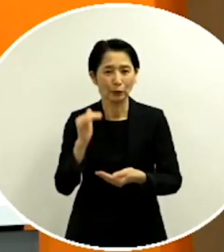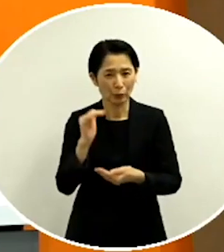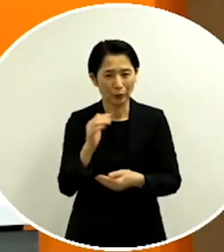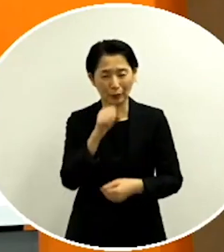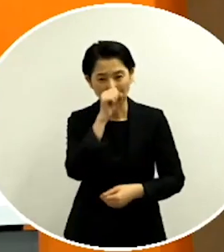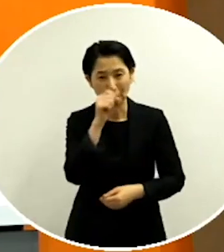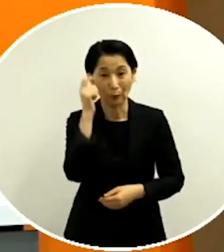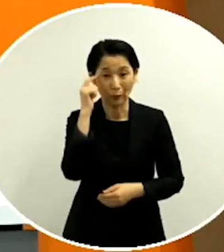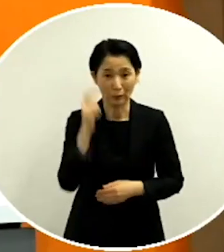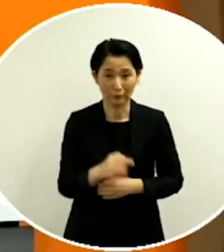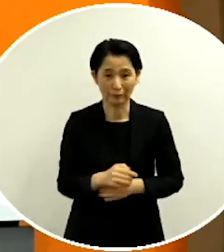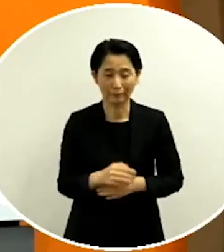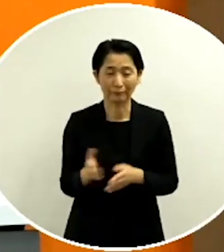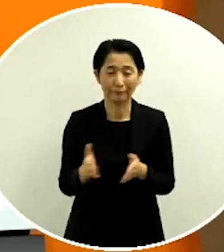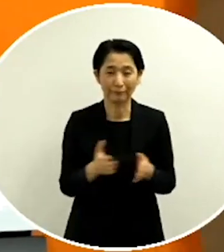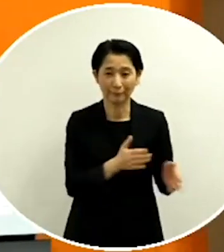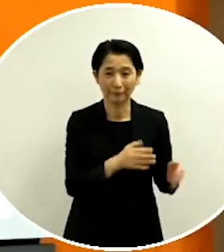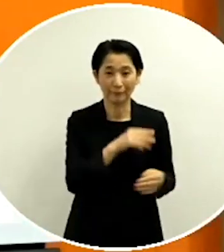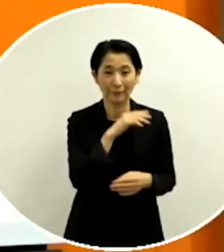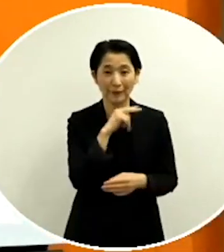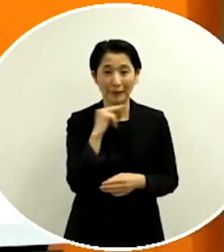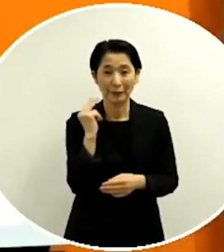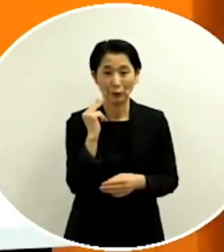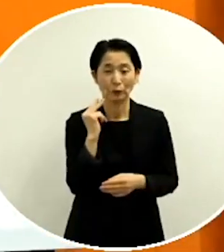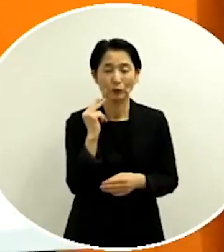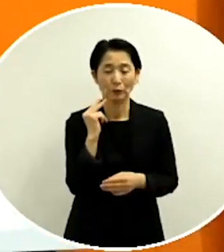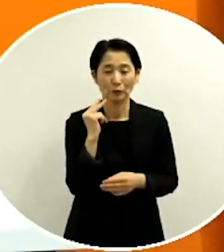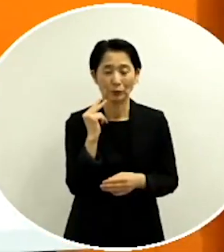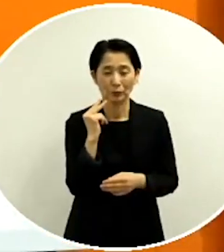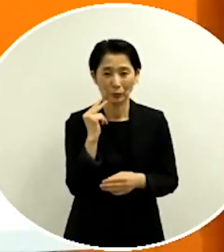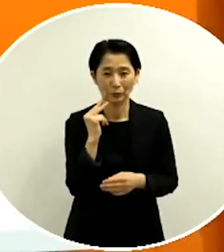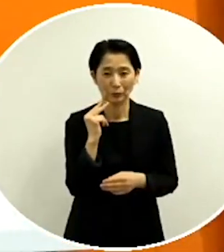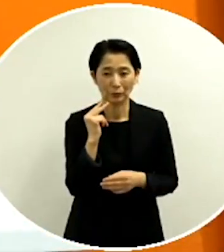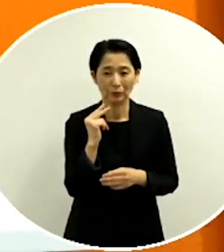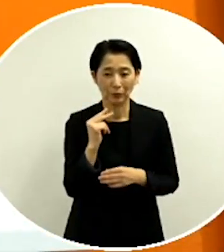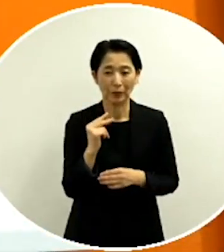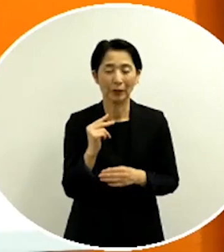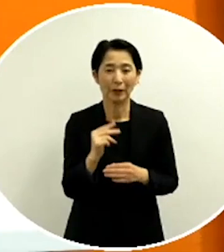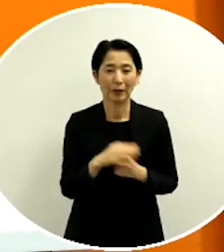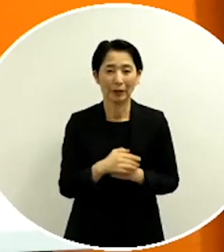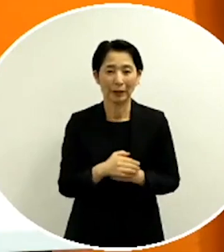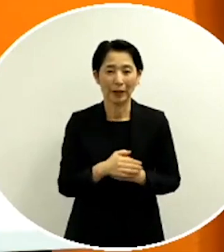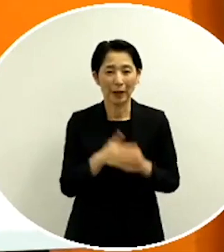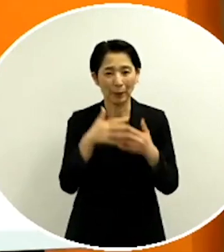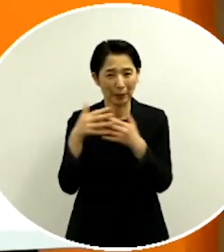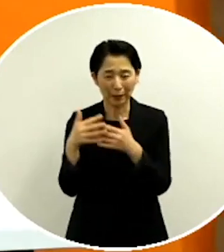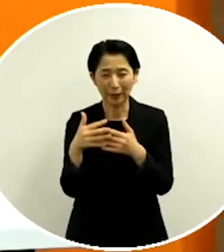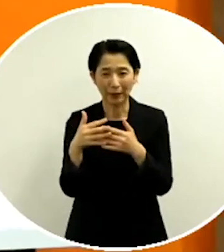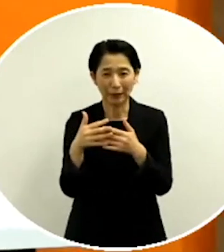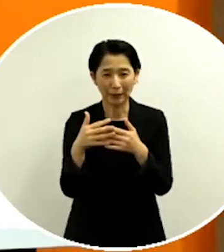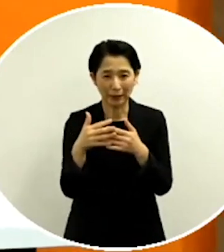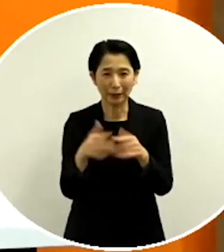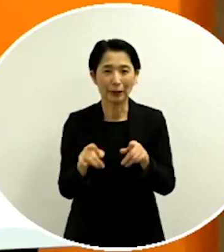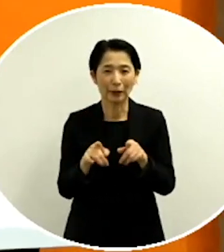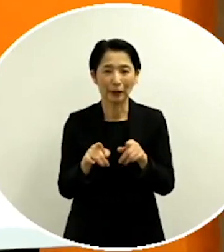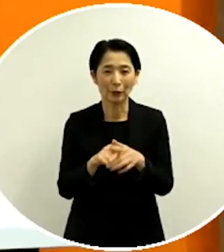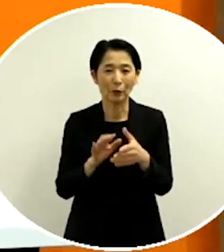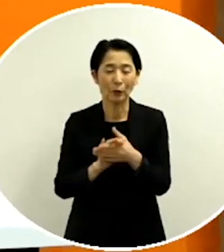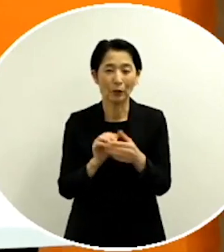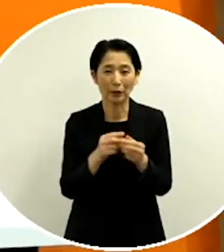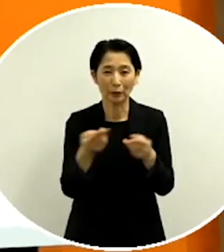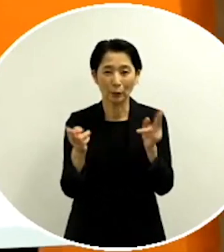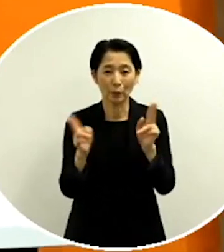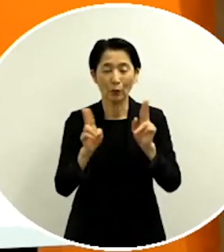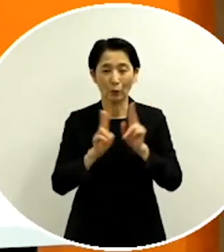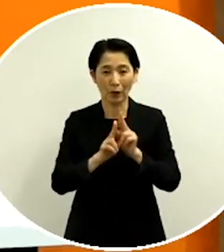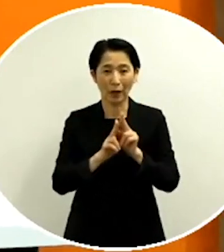例えばイギリスのお酒盗とか労働とアメリカの共和党とか民主党はどこかの拠点地方に行っ